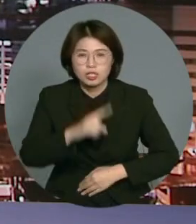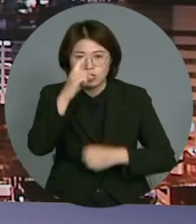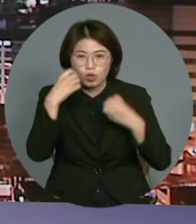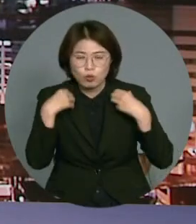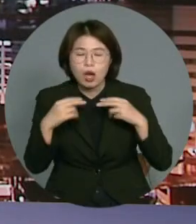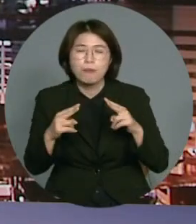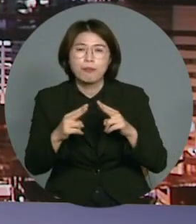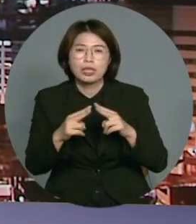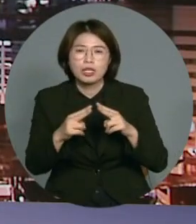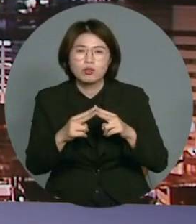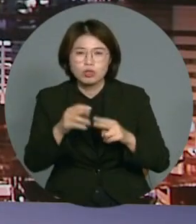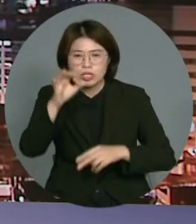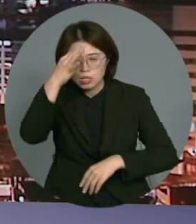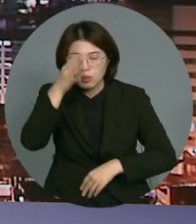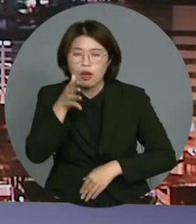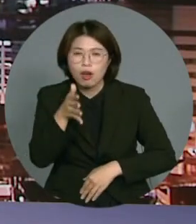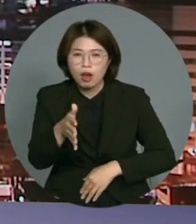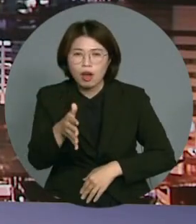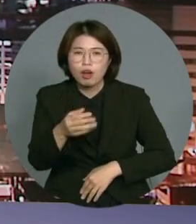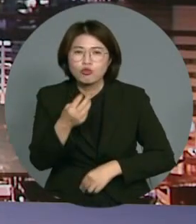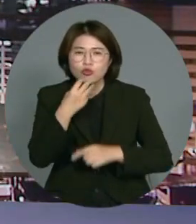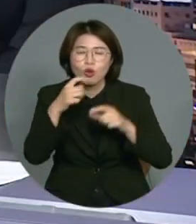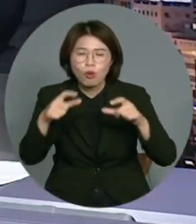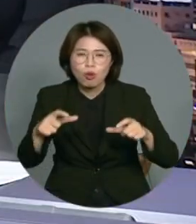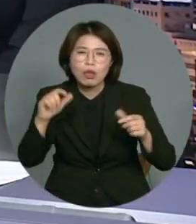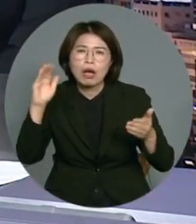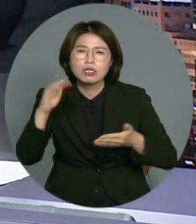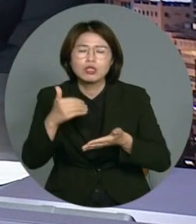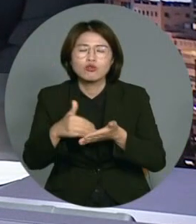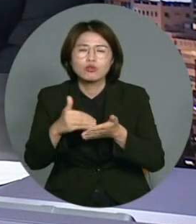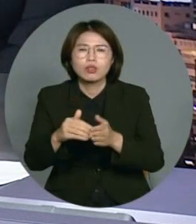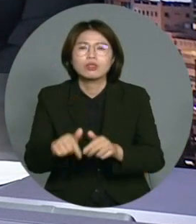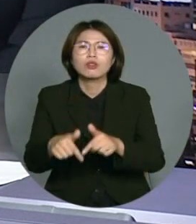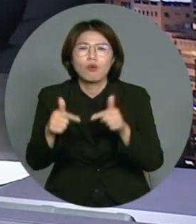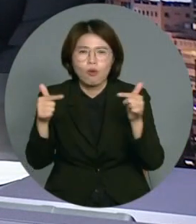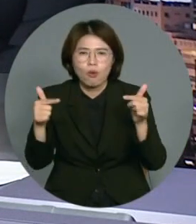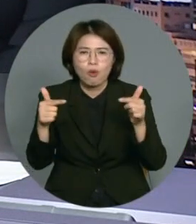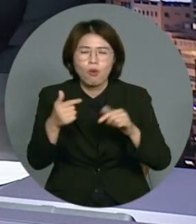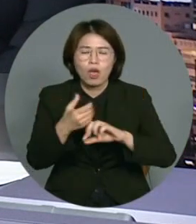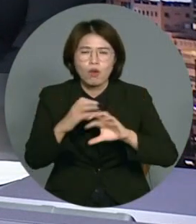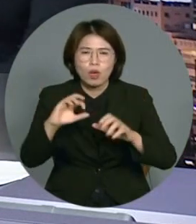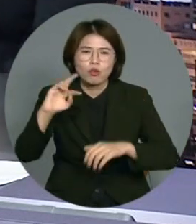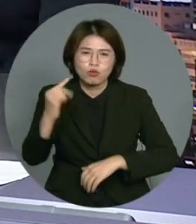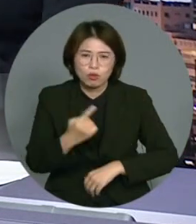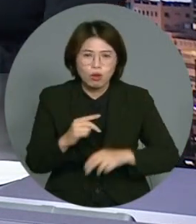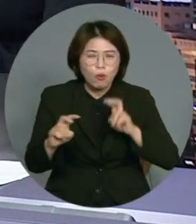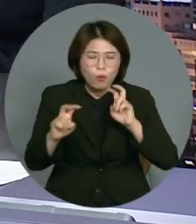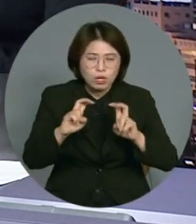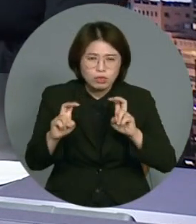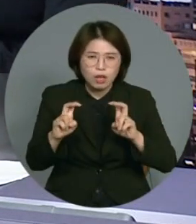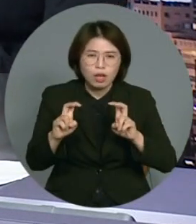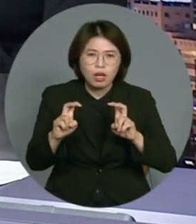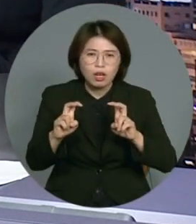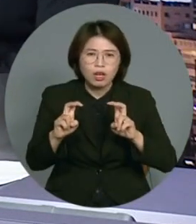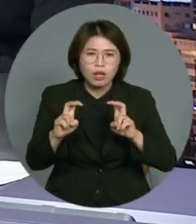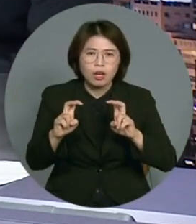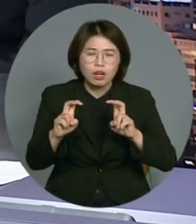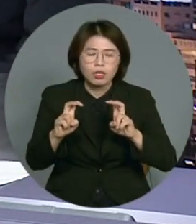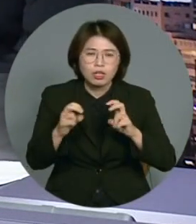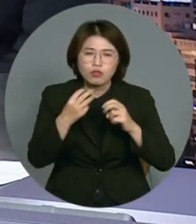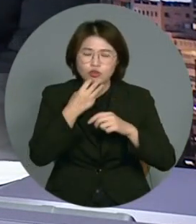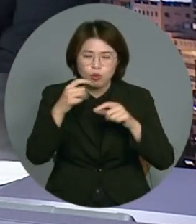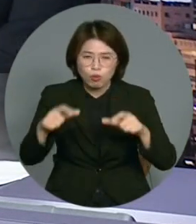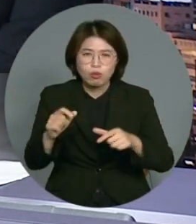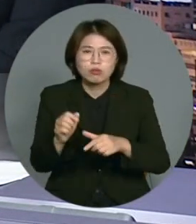반도체 같은 첨단학과에 수도권 대학 정원을 늘리도록 허용했고 해외 유통기업의 수도권 신 증설도